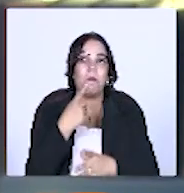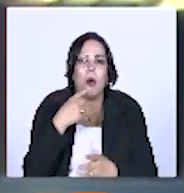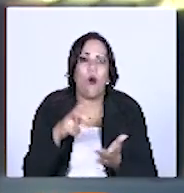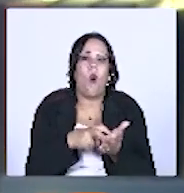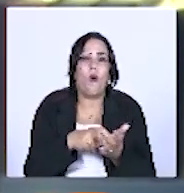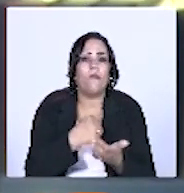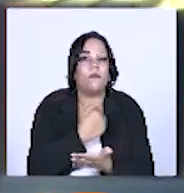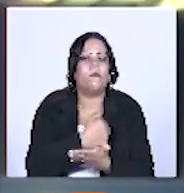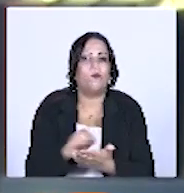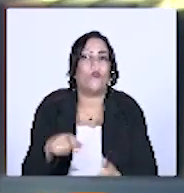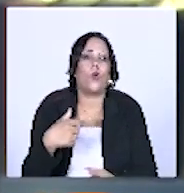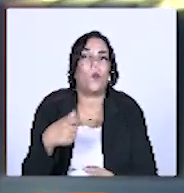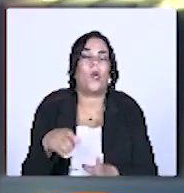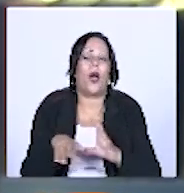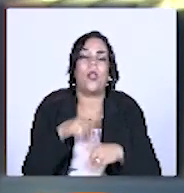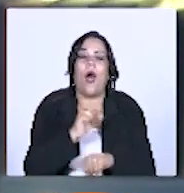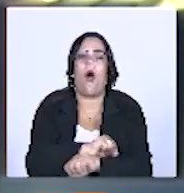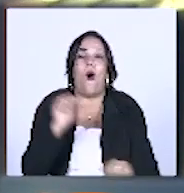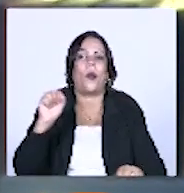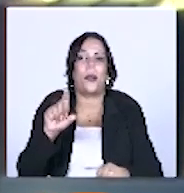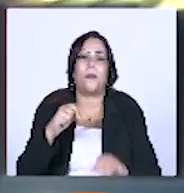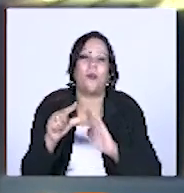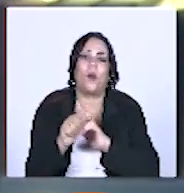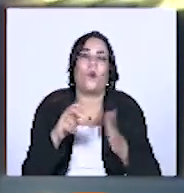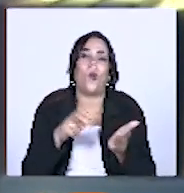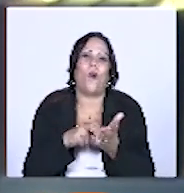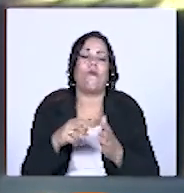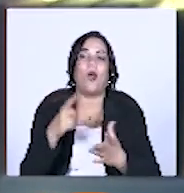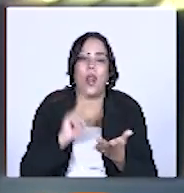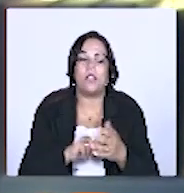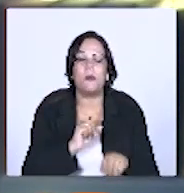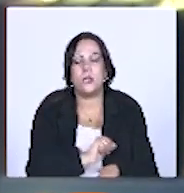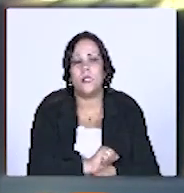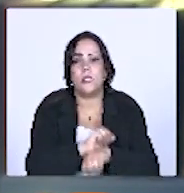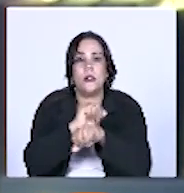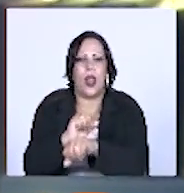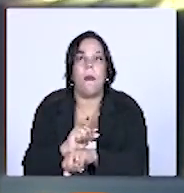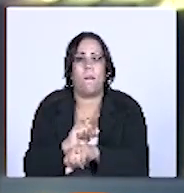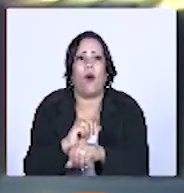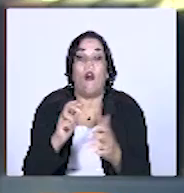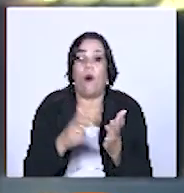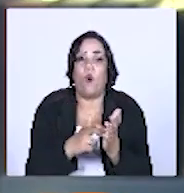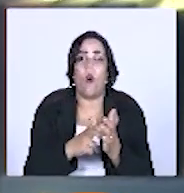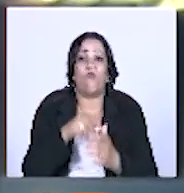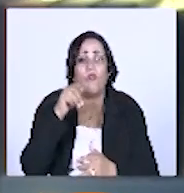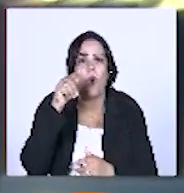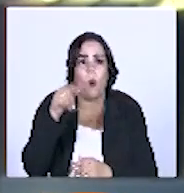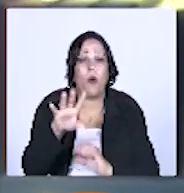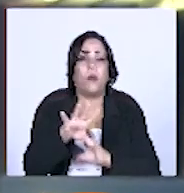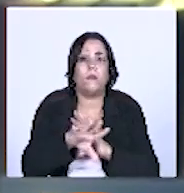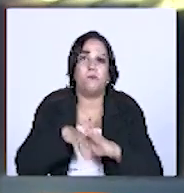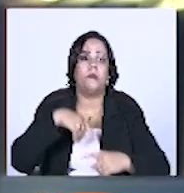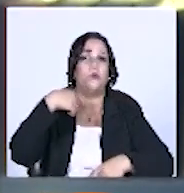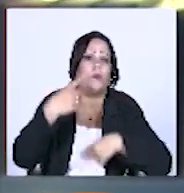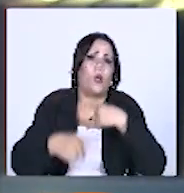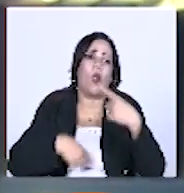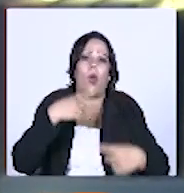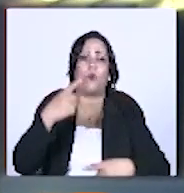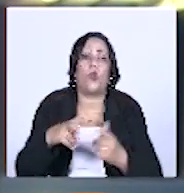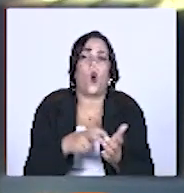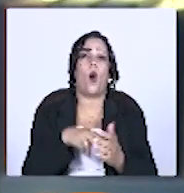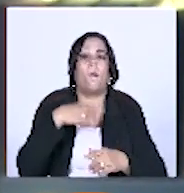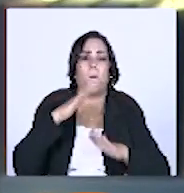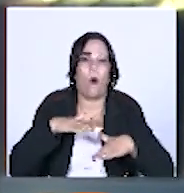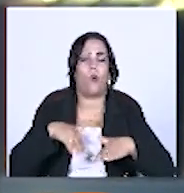دي راحت منك وبديت تتحرر من الموضوع ده الاستسلام للخوف هو انتاج مستمر للخوف ده في